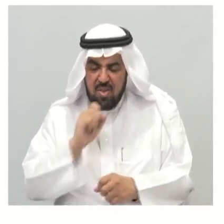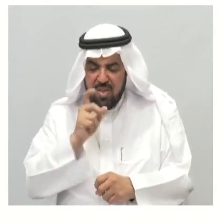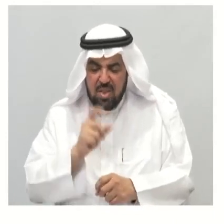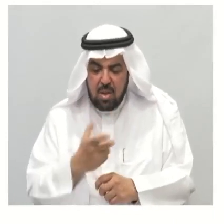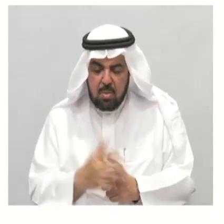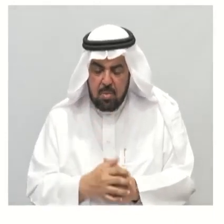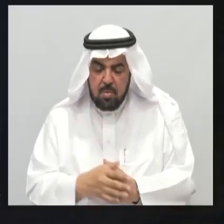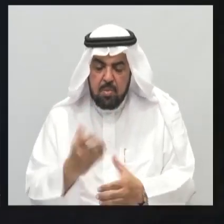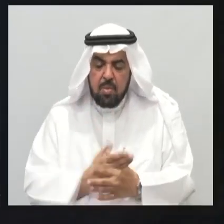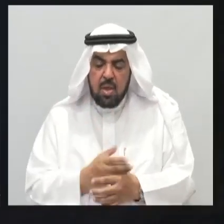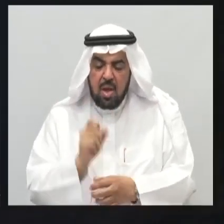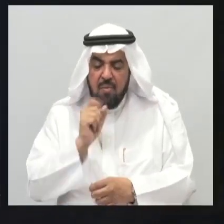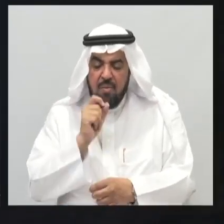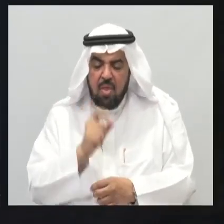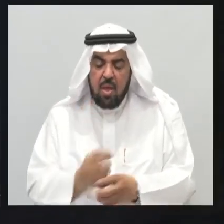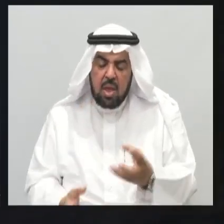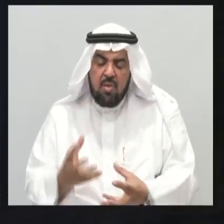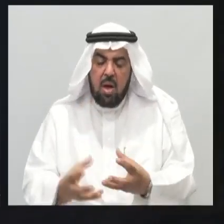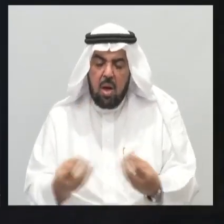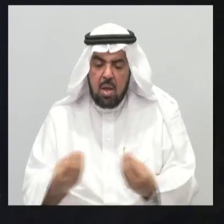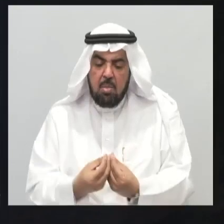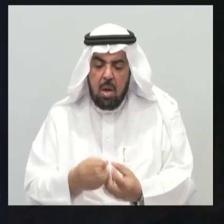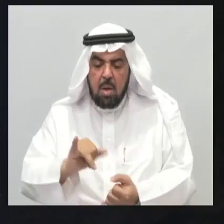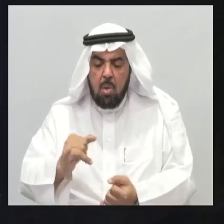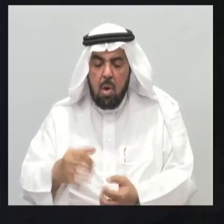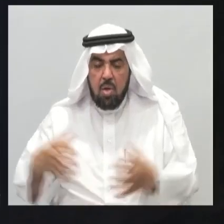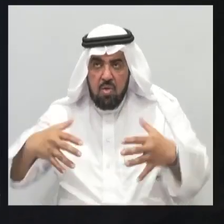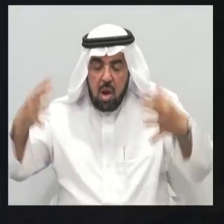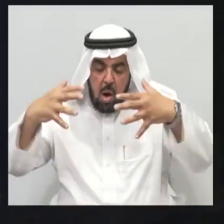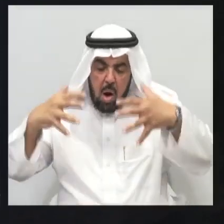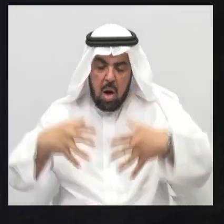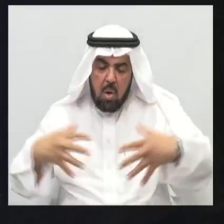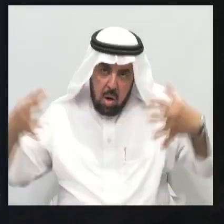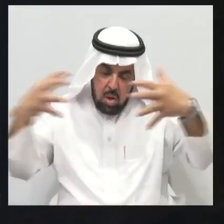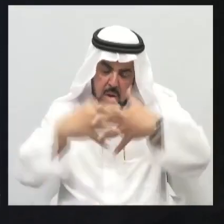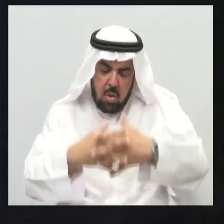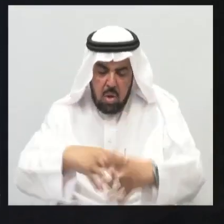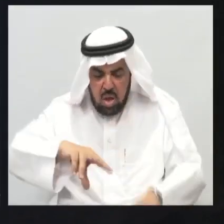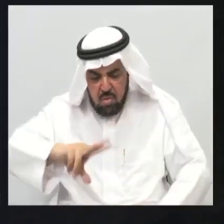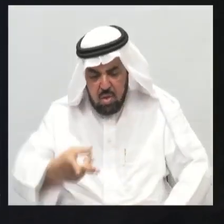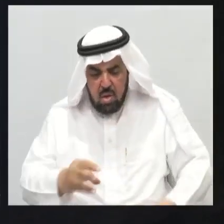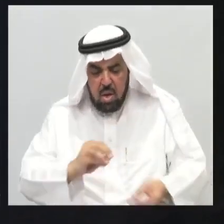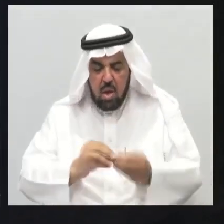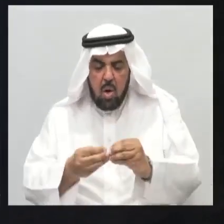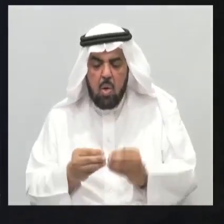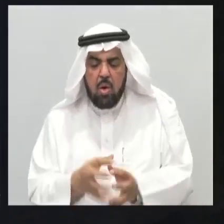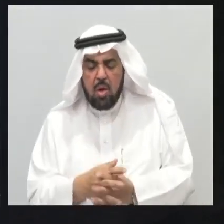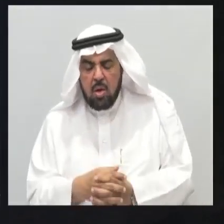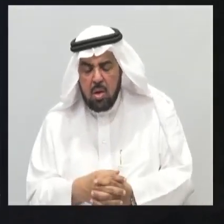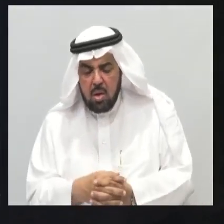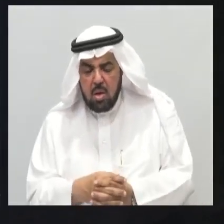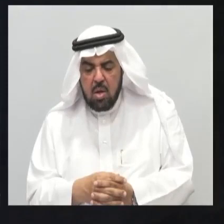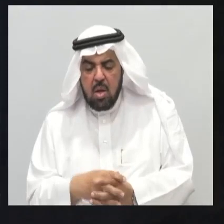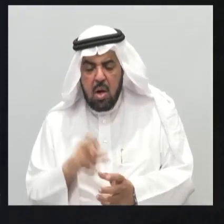الفضة؟ لأن الفضة تفاعلت مع مواد في الهواء الجوي فتغير لونها. إذن